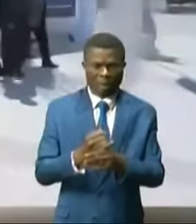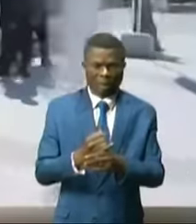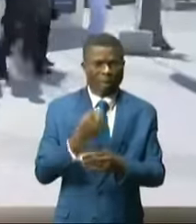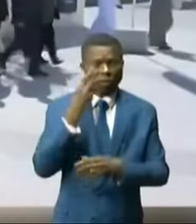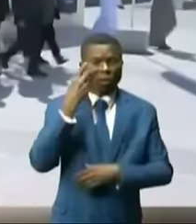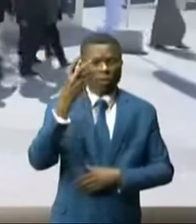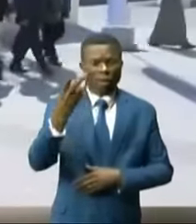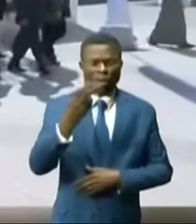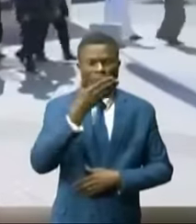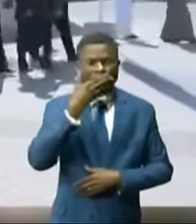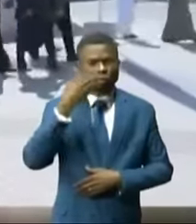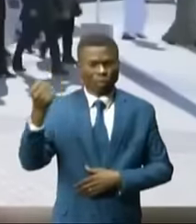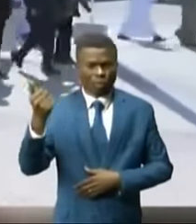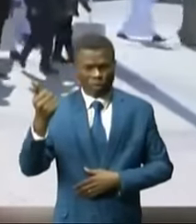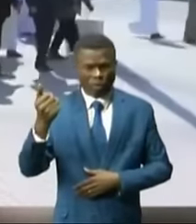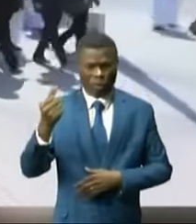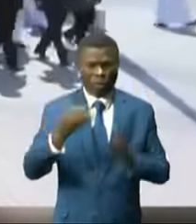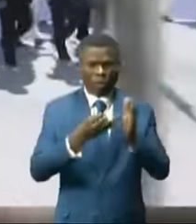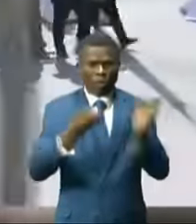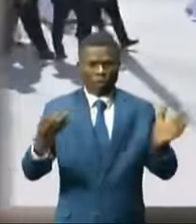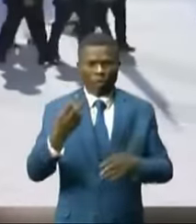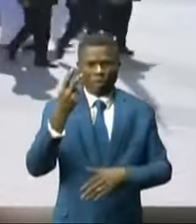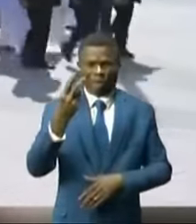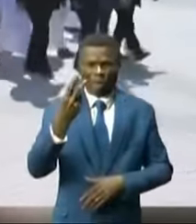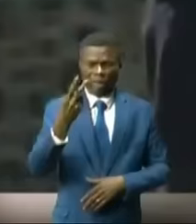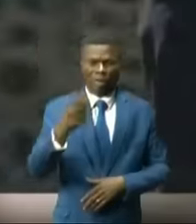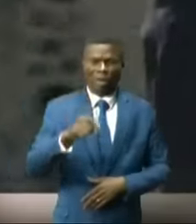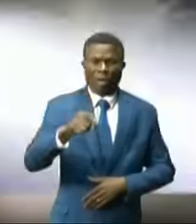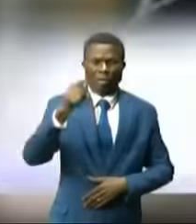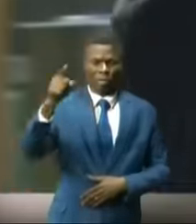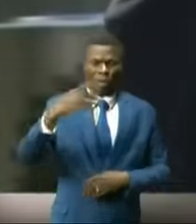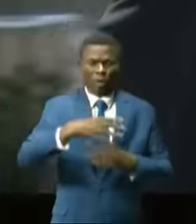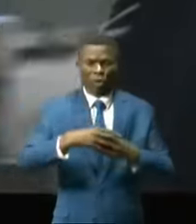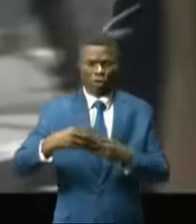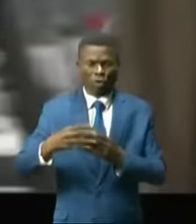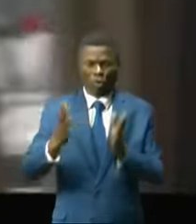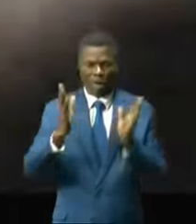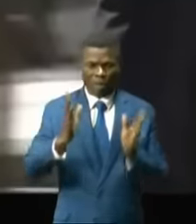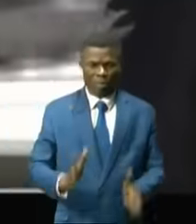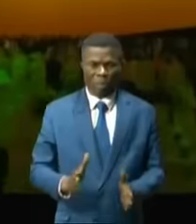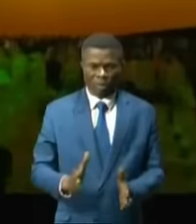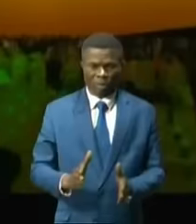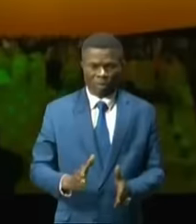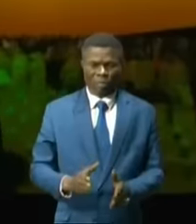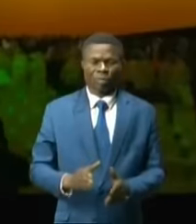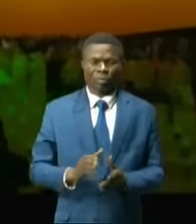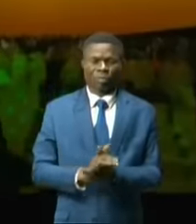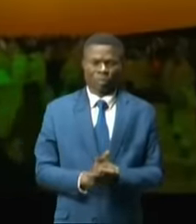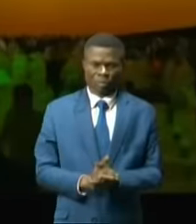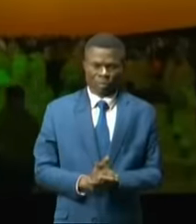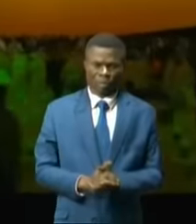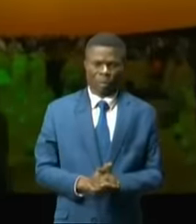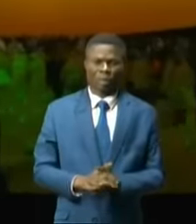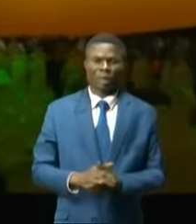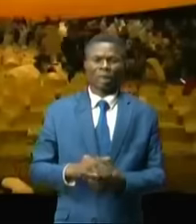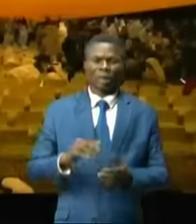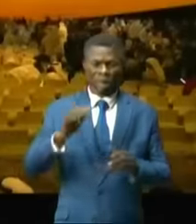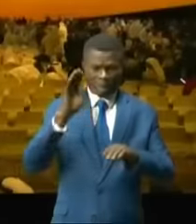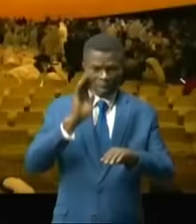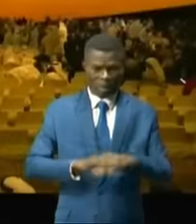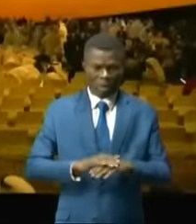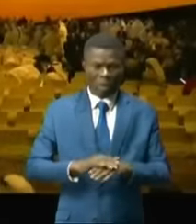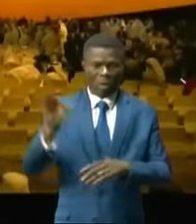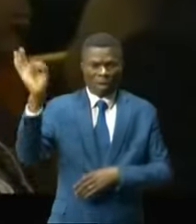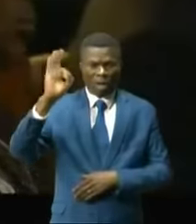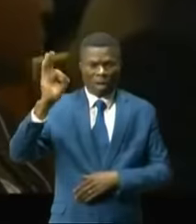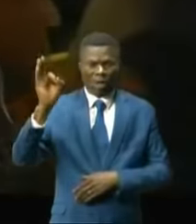vision ambitieuse dont 62 millions de dollars d'engagement de financement initiaux. La nouvelle économie du climat basée sur de